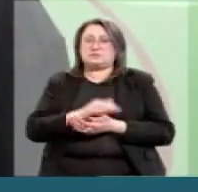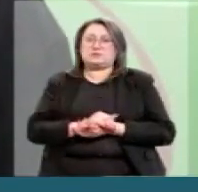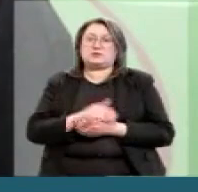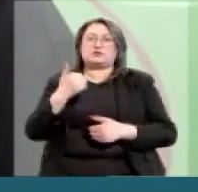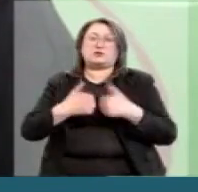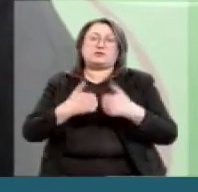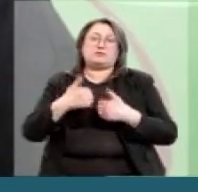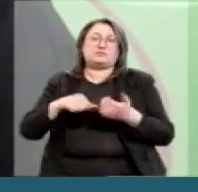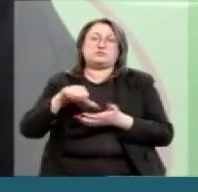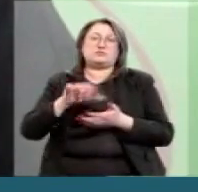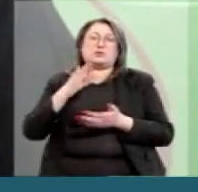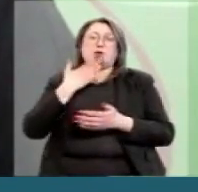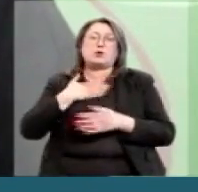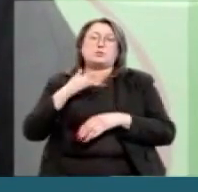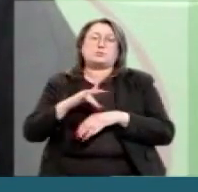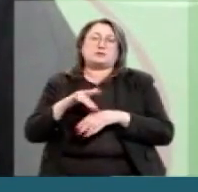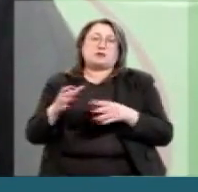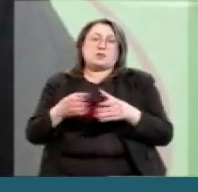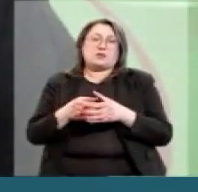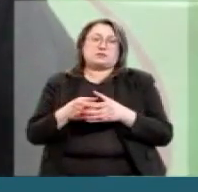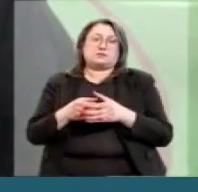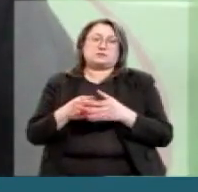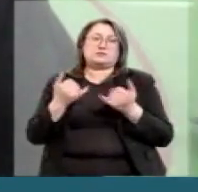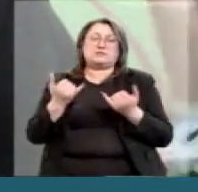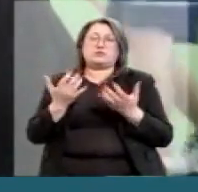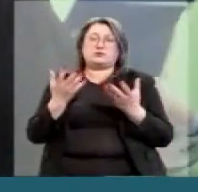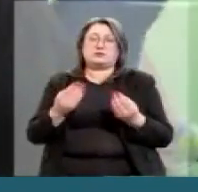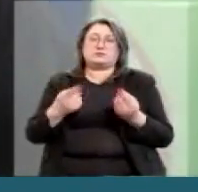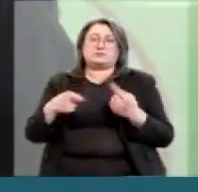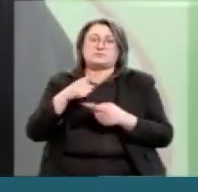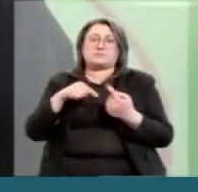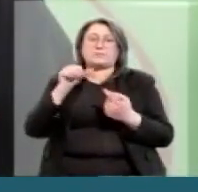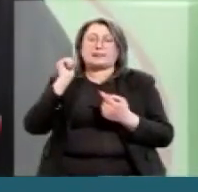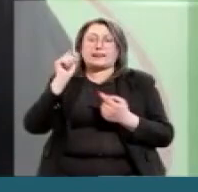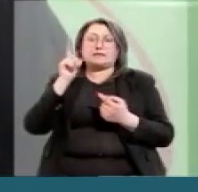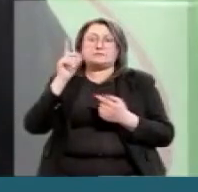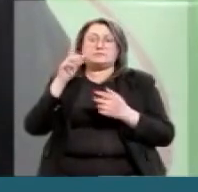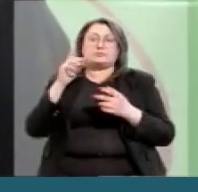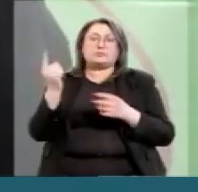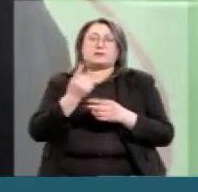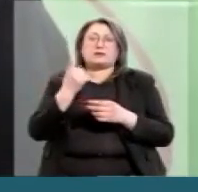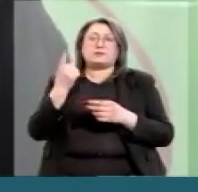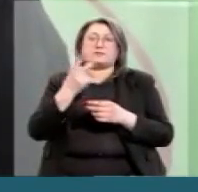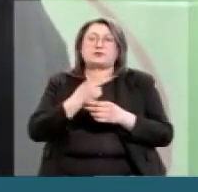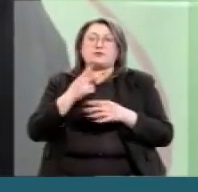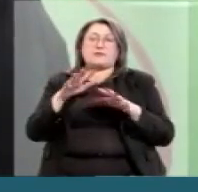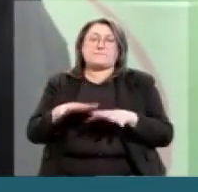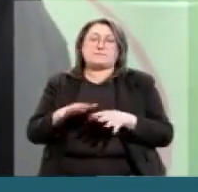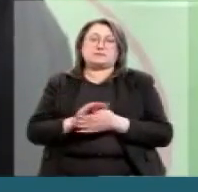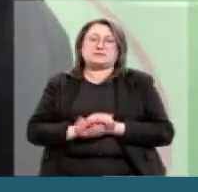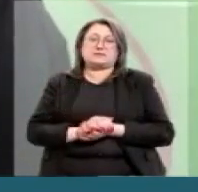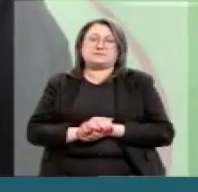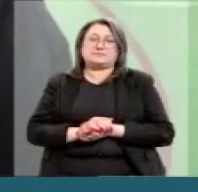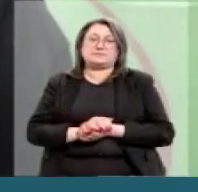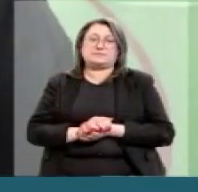жылы бірінші, екінші орын алғандар. Осыған орай олар суперкубыққа бақ сынаспақ. Алдыңғы жылы бұл жобаға 300 адам қатысып,